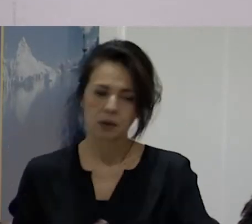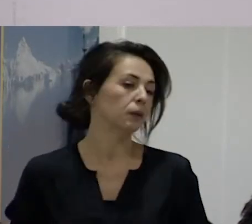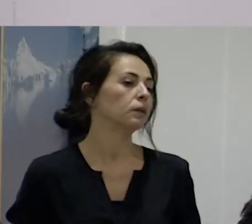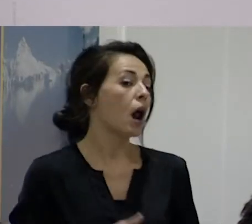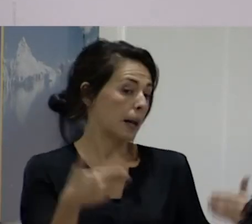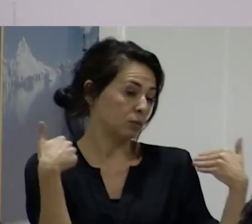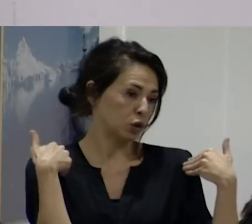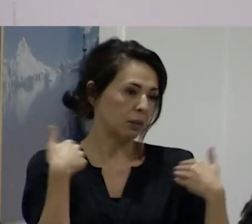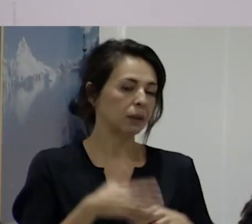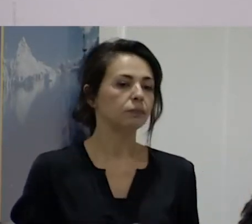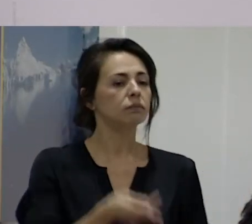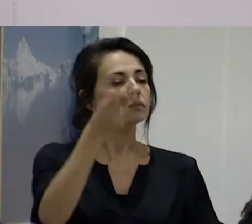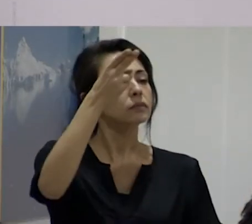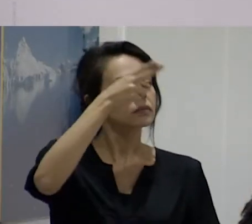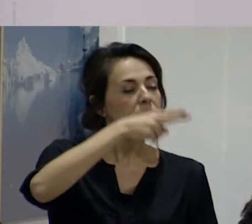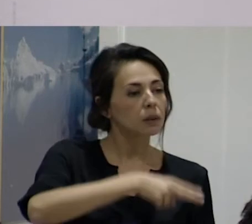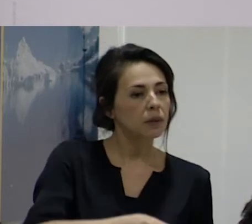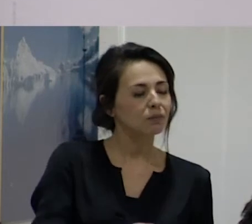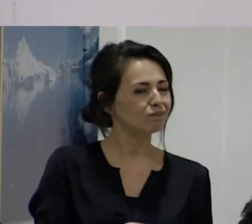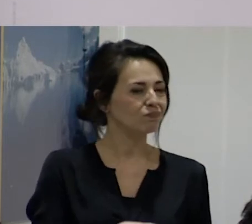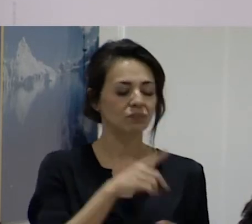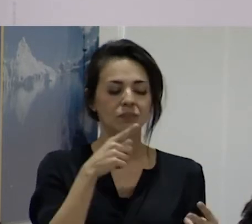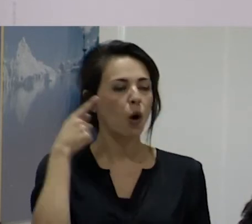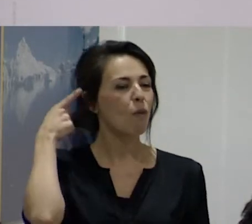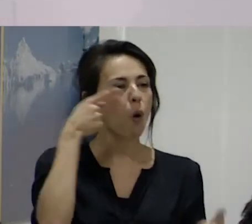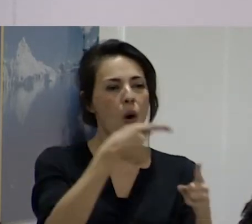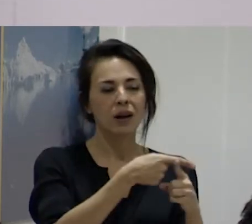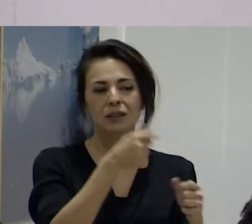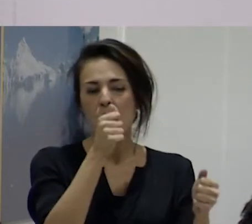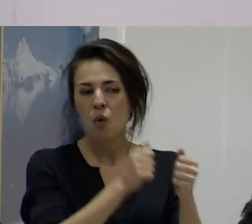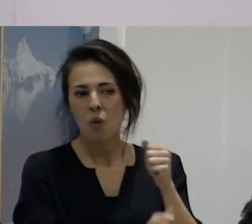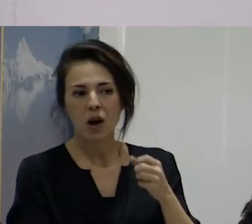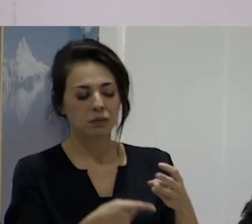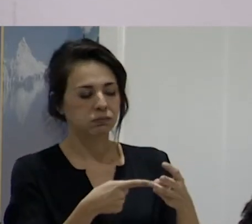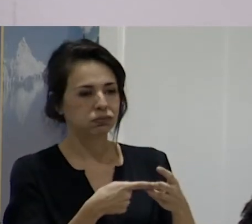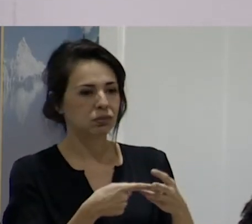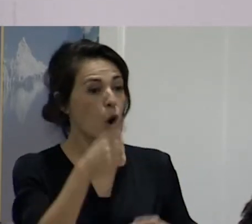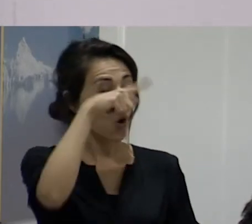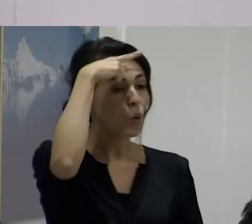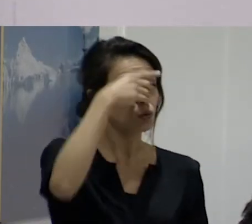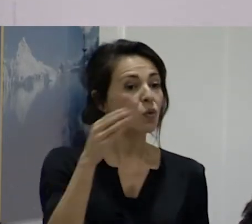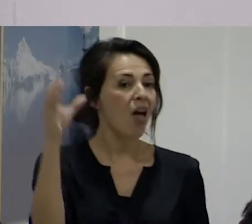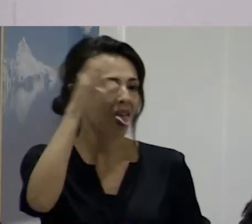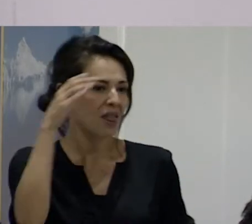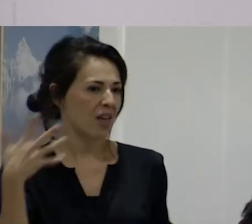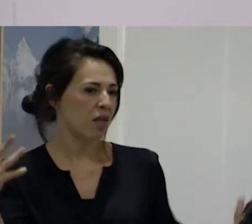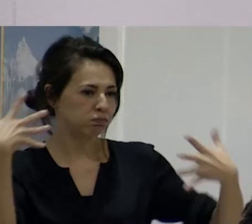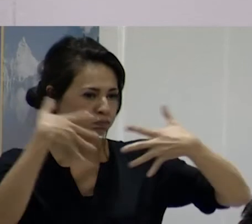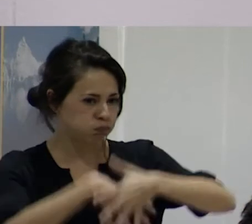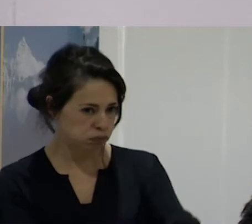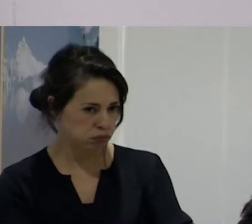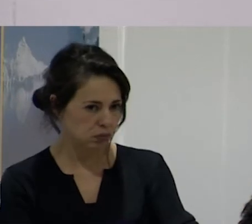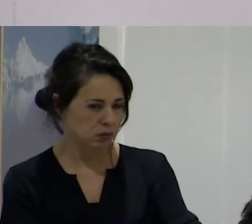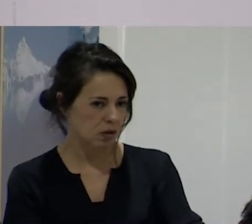Així, aconseguim un triple objectiu. Integrem i vinculem la cultura a la ciència. Reforcem